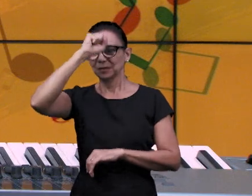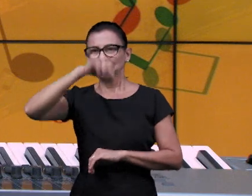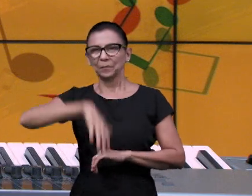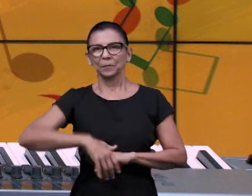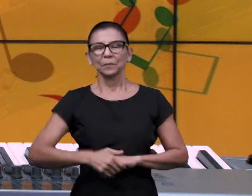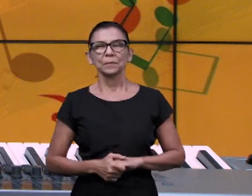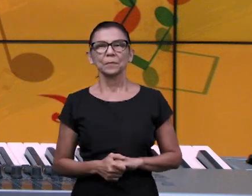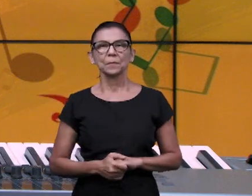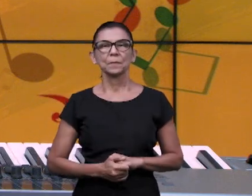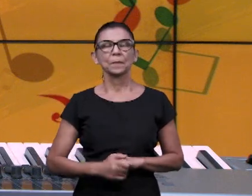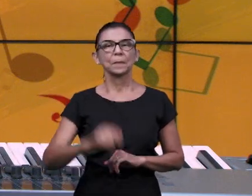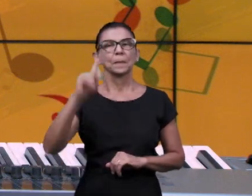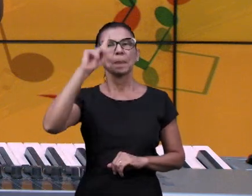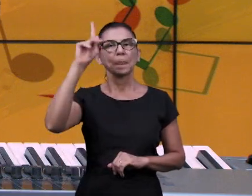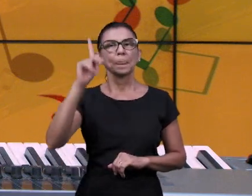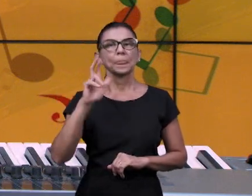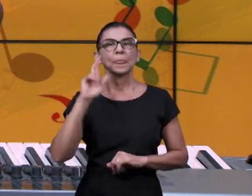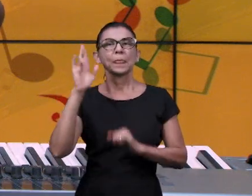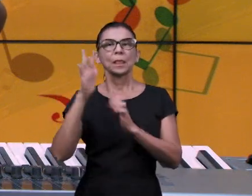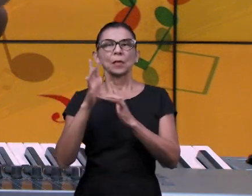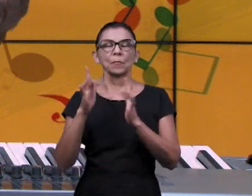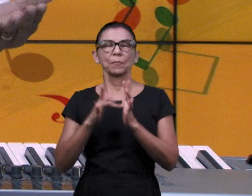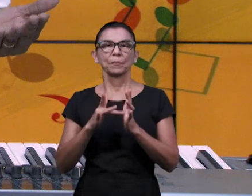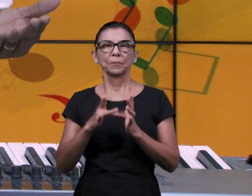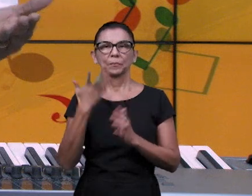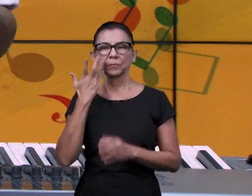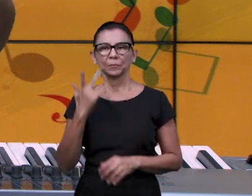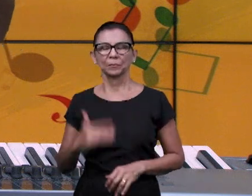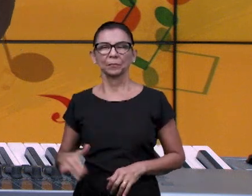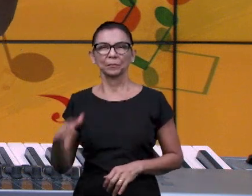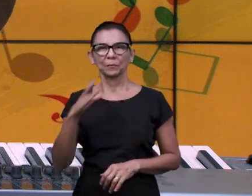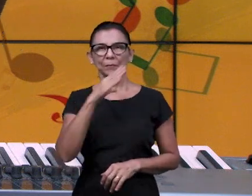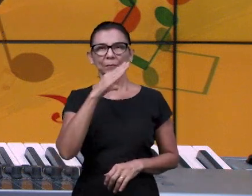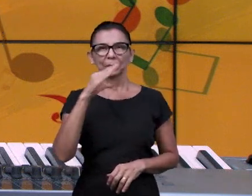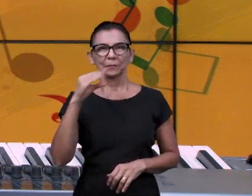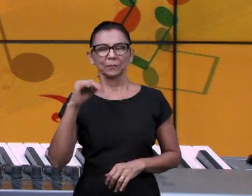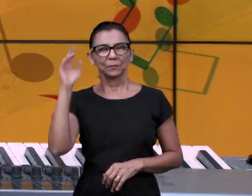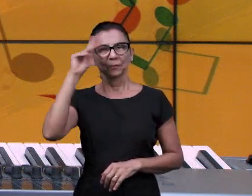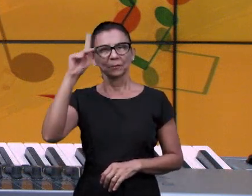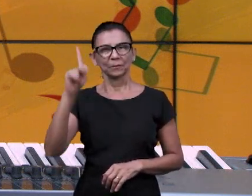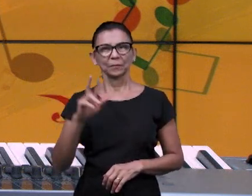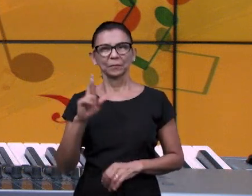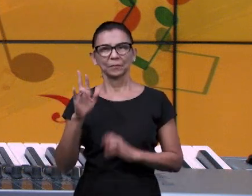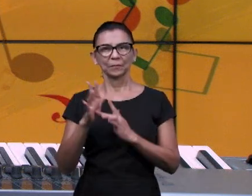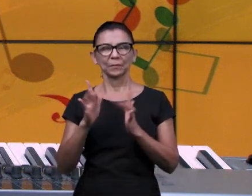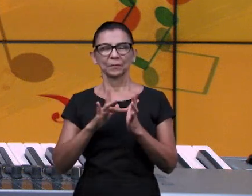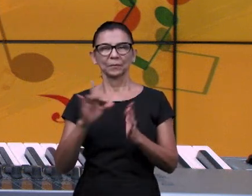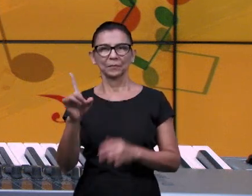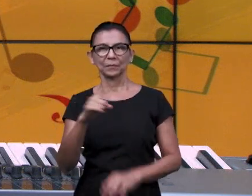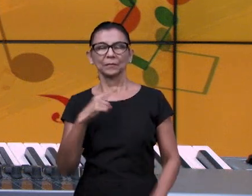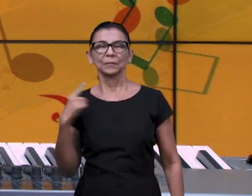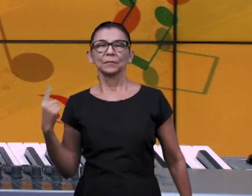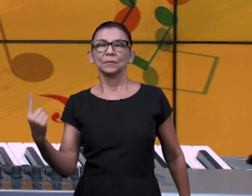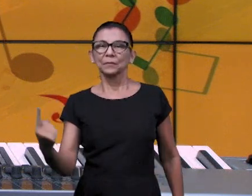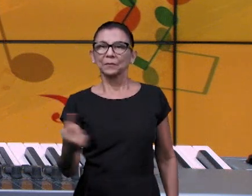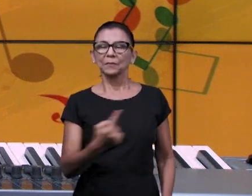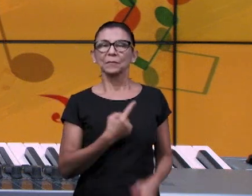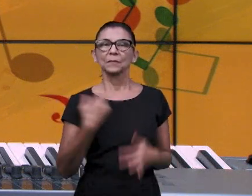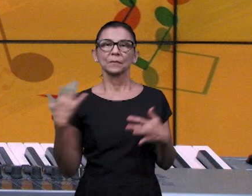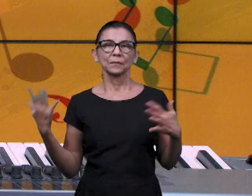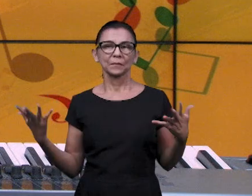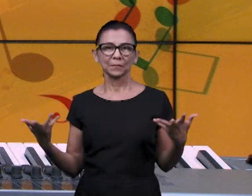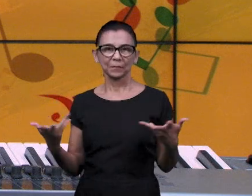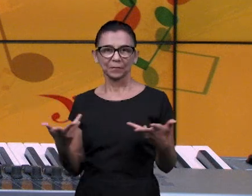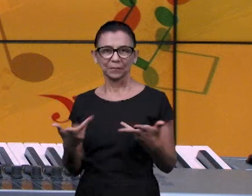La paix du Seigneur, enfants, intermédiaires et adolescents. La paix du Seigneur à tous. Il est merveilleux de